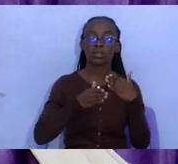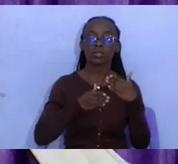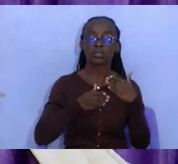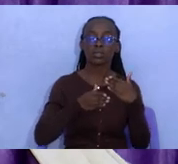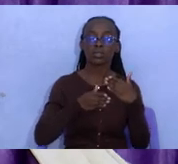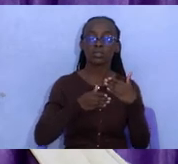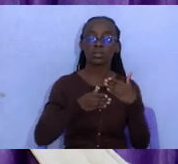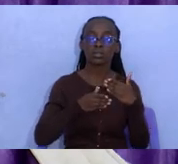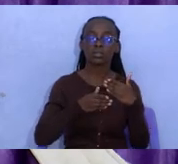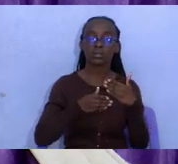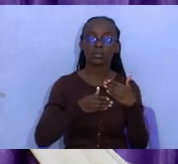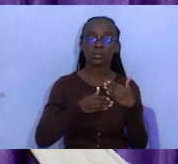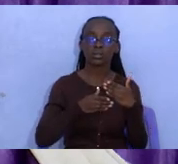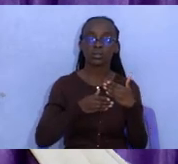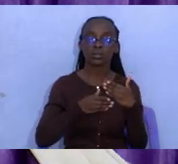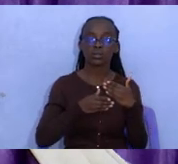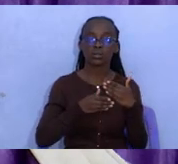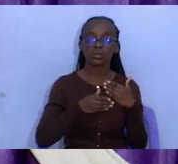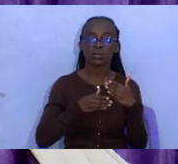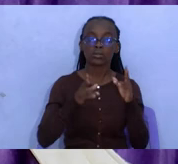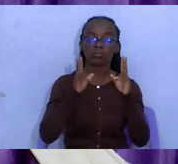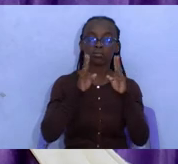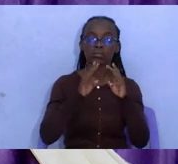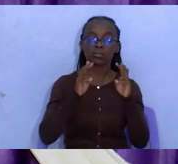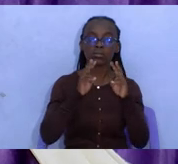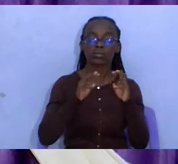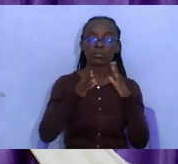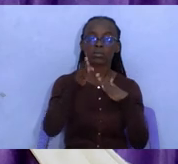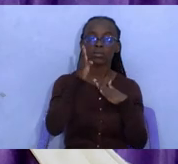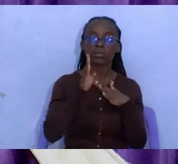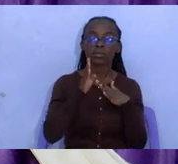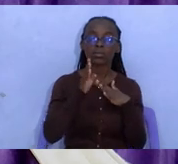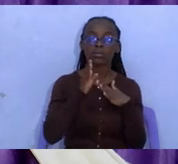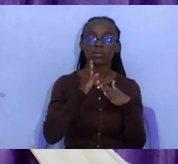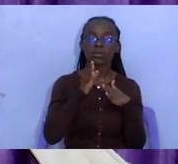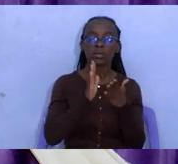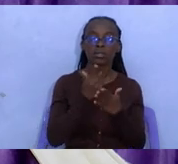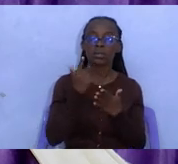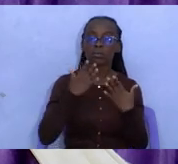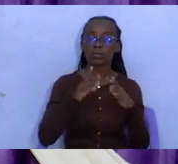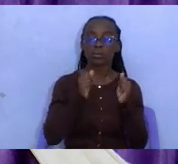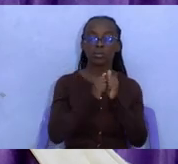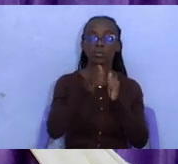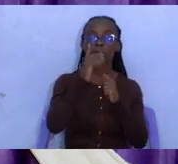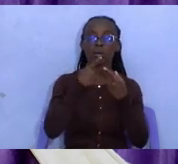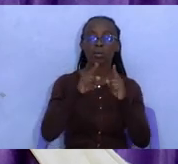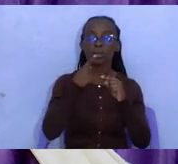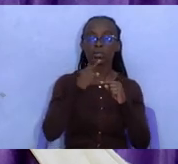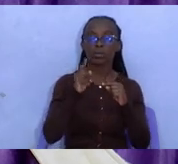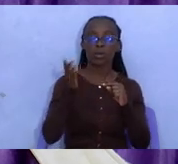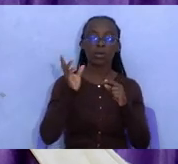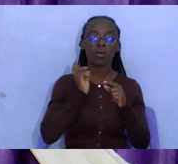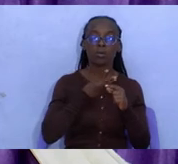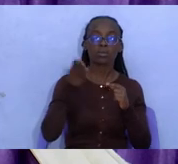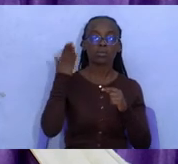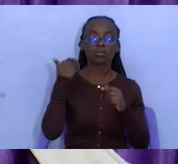naye. Kwa hivyo usimtafute, ukimpata unamwachilia. Kuna watu wako na Mungu lakini wanasema tulikuwa tunaomba zamani. Sisi tulikuwa tunafunga, wachana